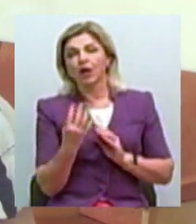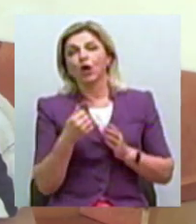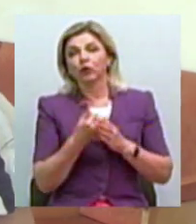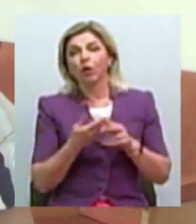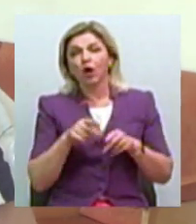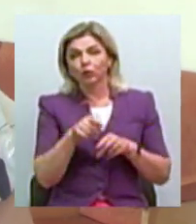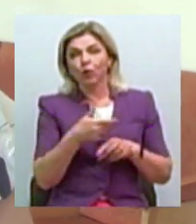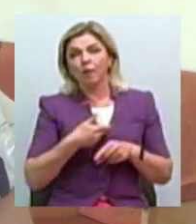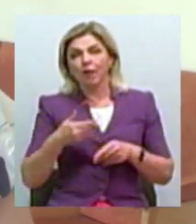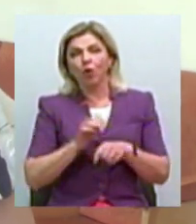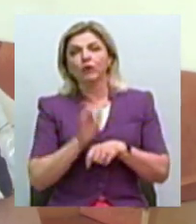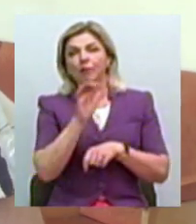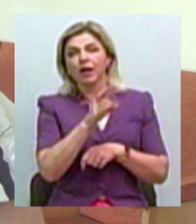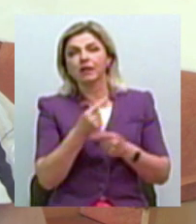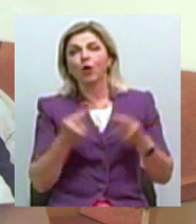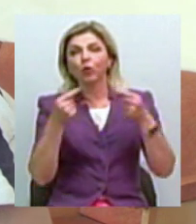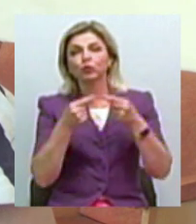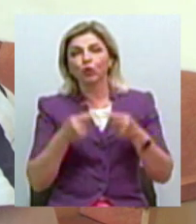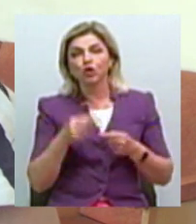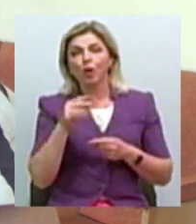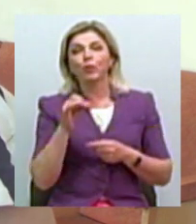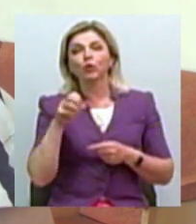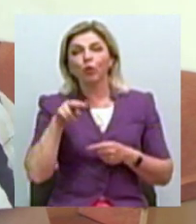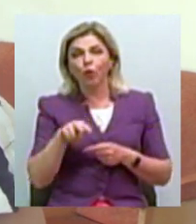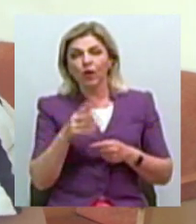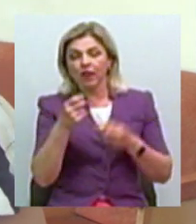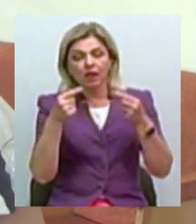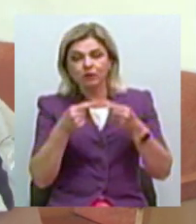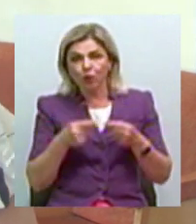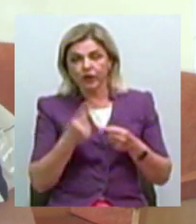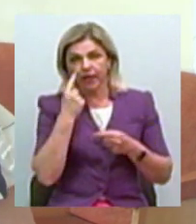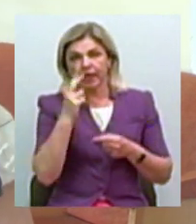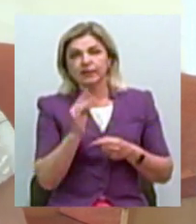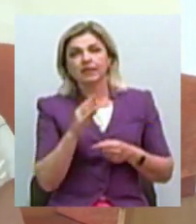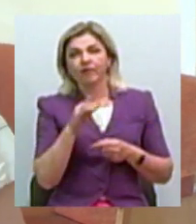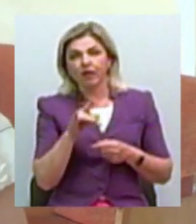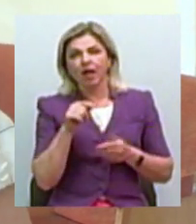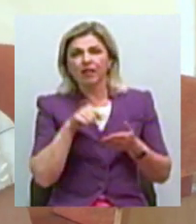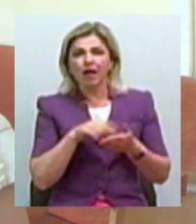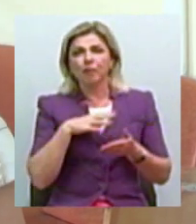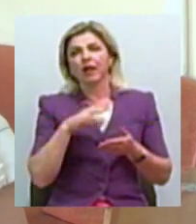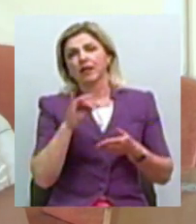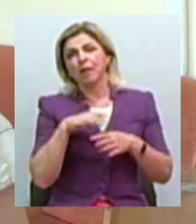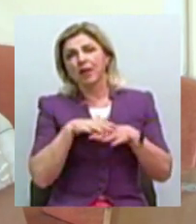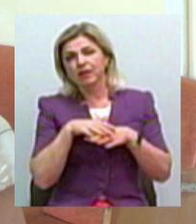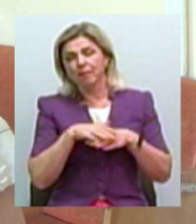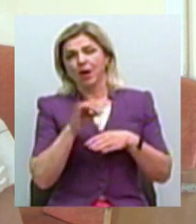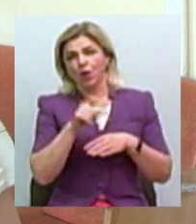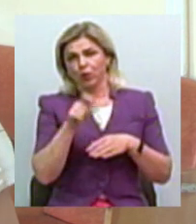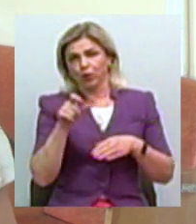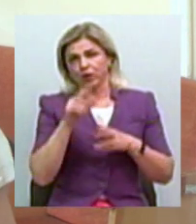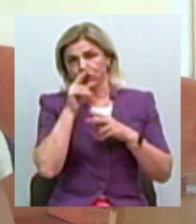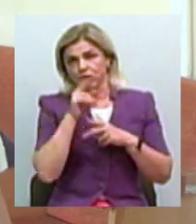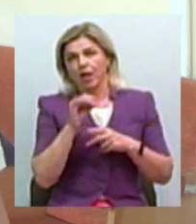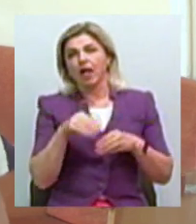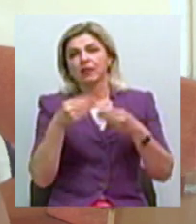ми відправляли на уточнення протоколи. В них не сходились цифри. Ну там була і математика, і людський фактор. І ми їм дали